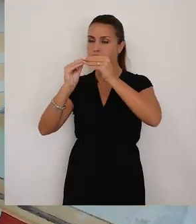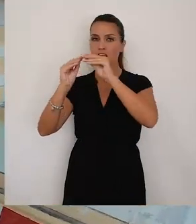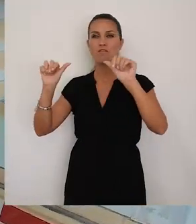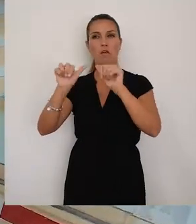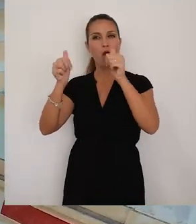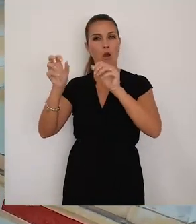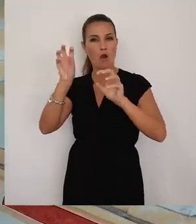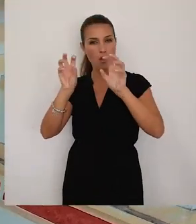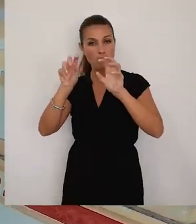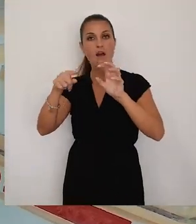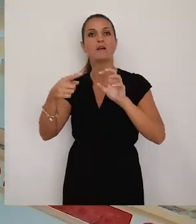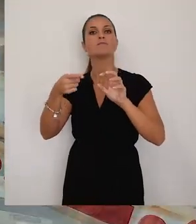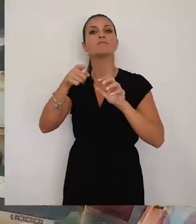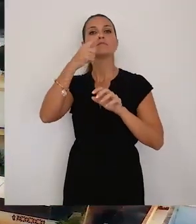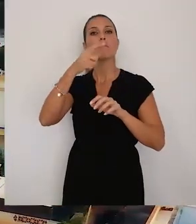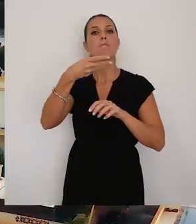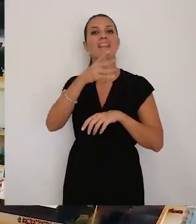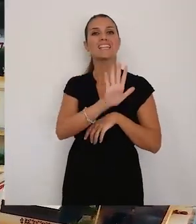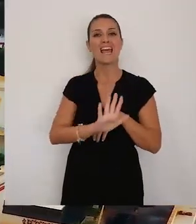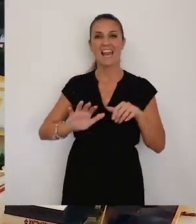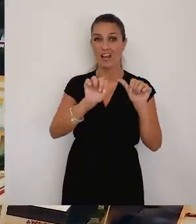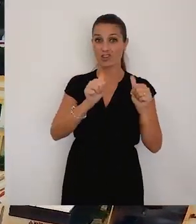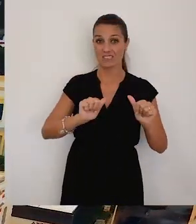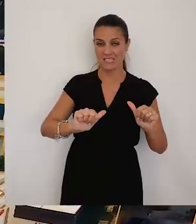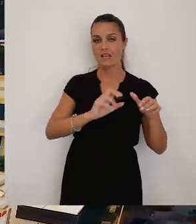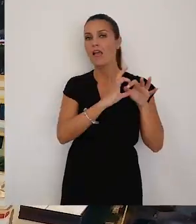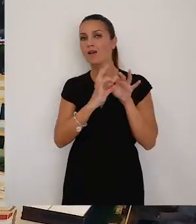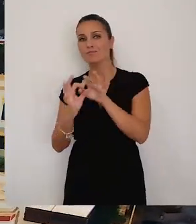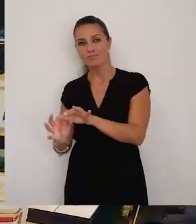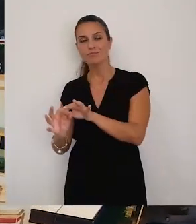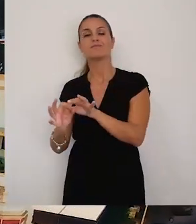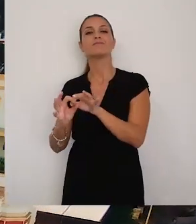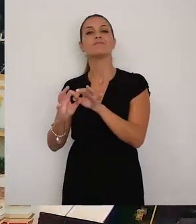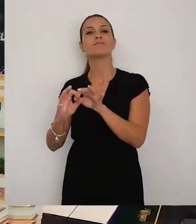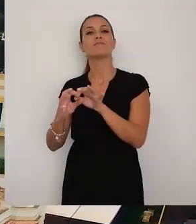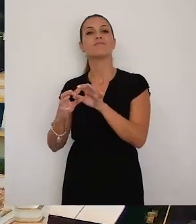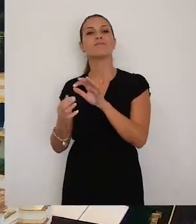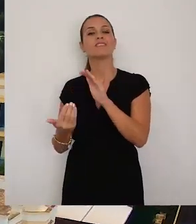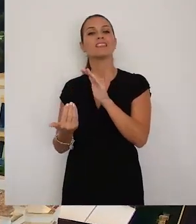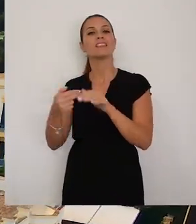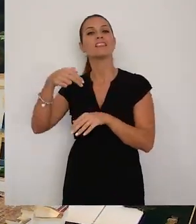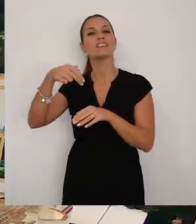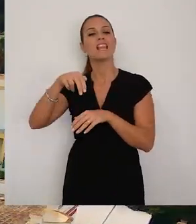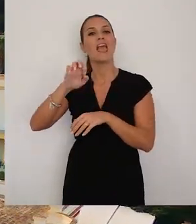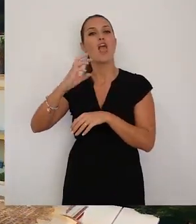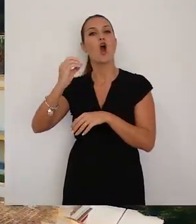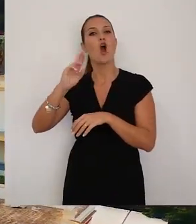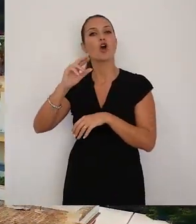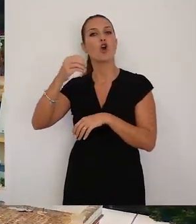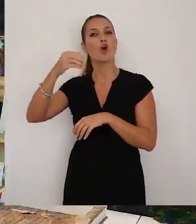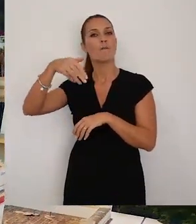un'innovativa architettura eclettica sfruttando una fusione tra il gusto mediterraneo e lo stile neoromanico.